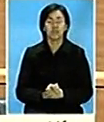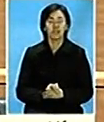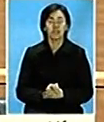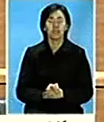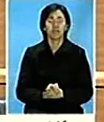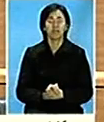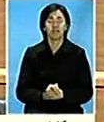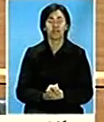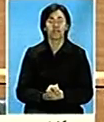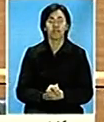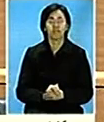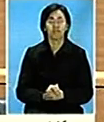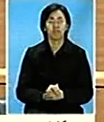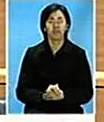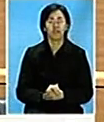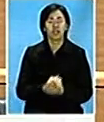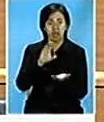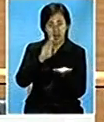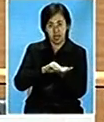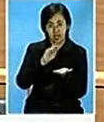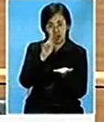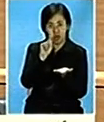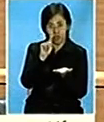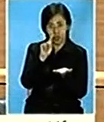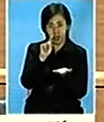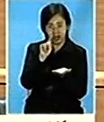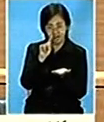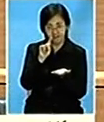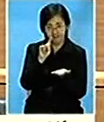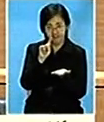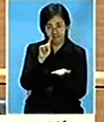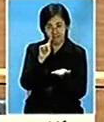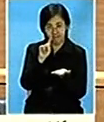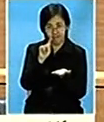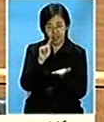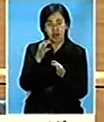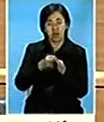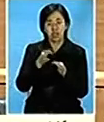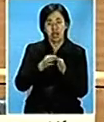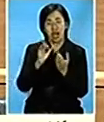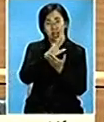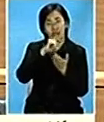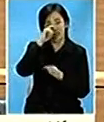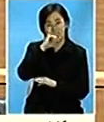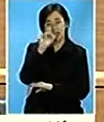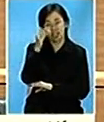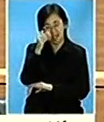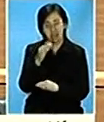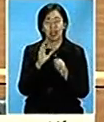ในส่วนของข้อมูลในส่วนของธนาคารแห่งประเทศไทยนะครับในเรื่องของแรงง